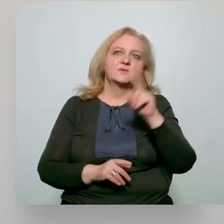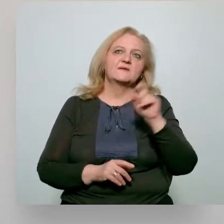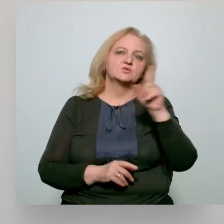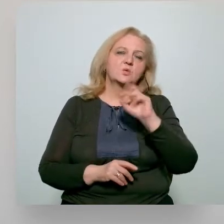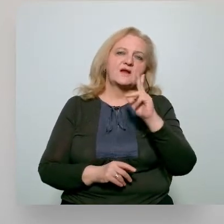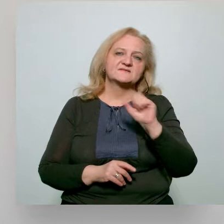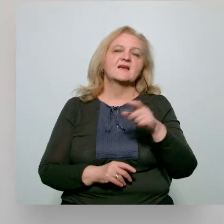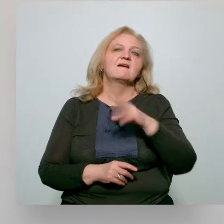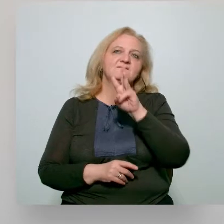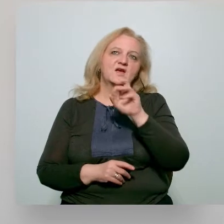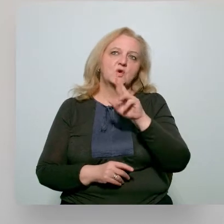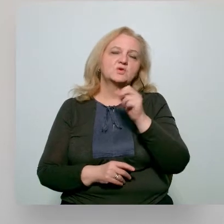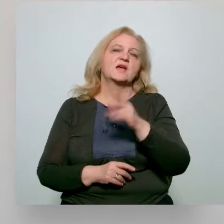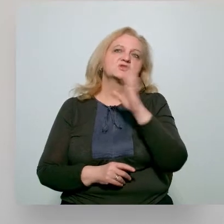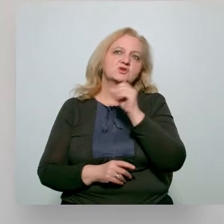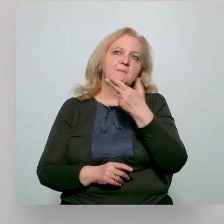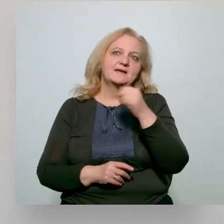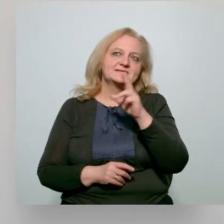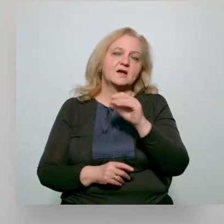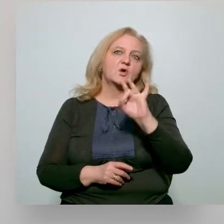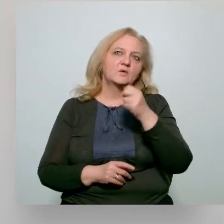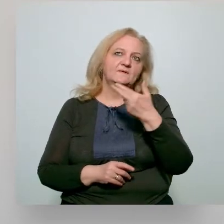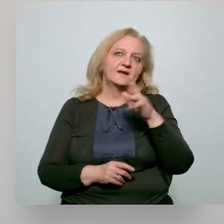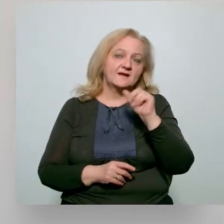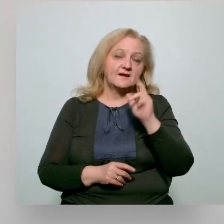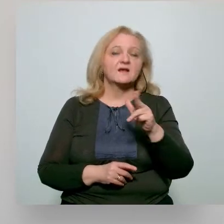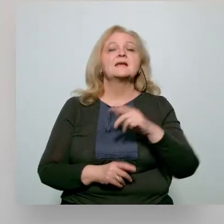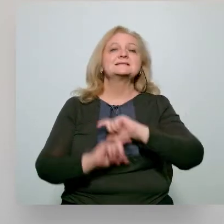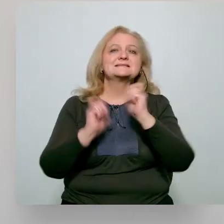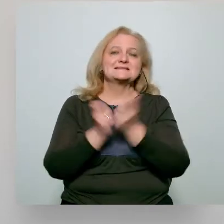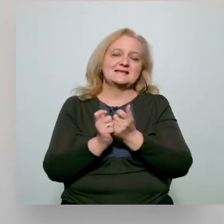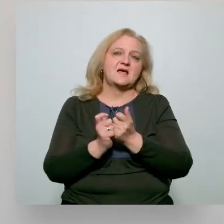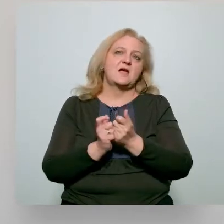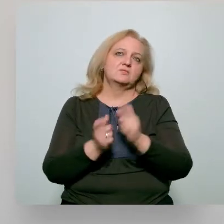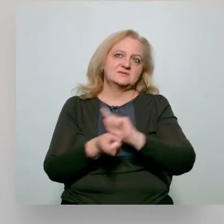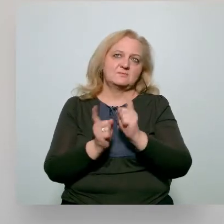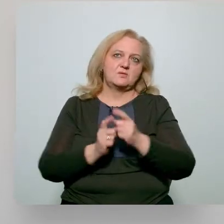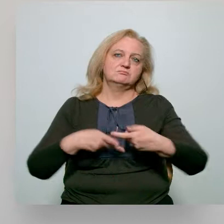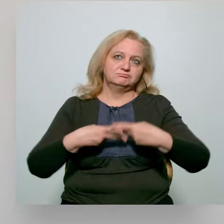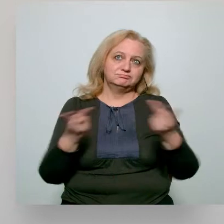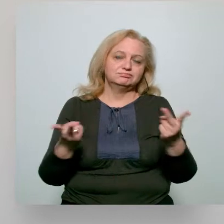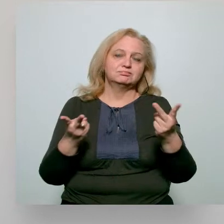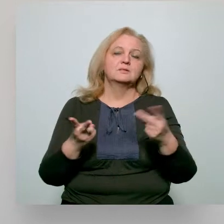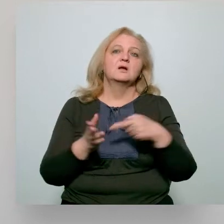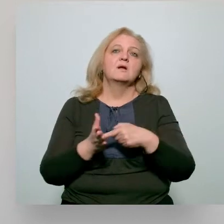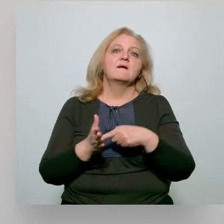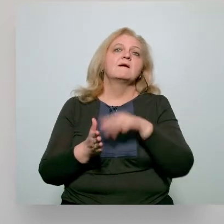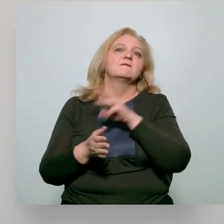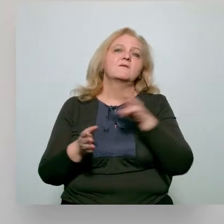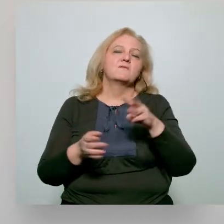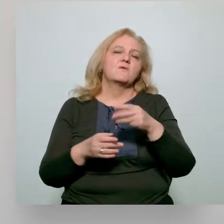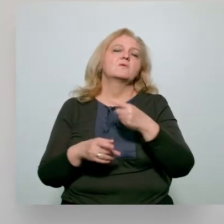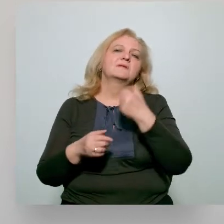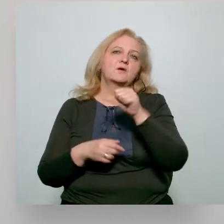Weronika Szymańska-Gontarek. Całe spotkanie jest transmitowane w portalu Tygodnika Polityka